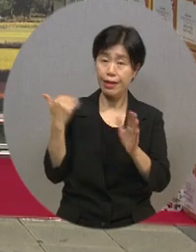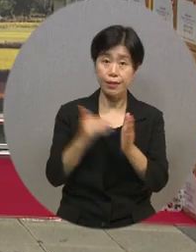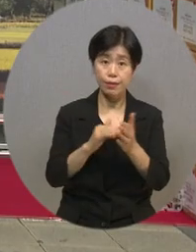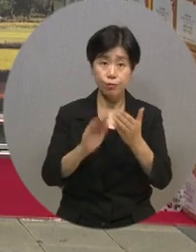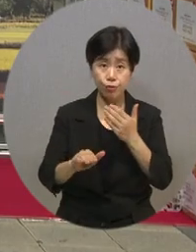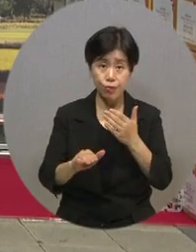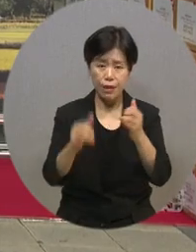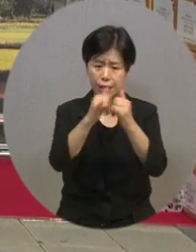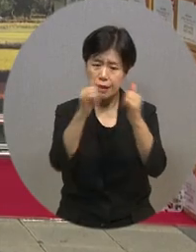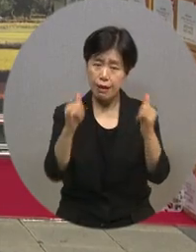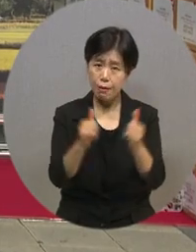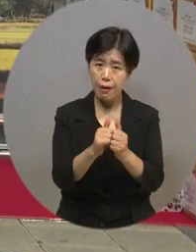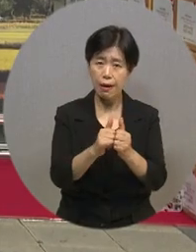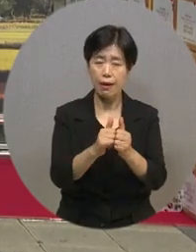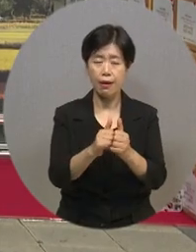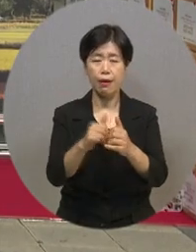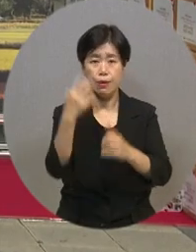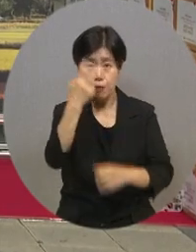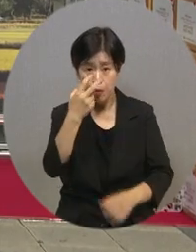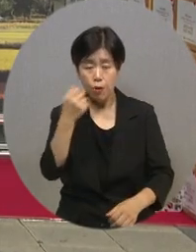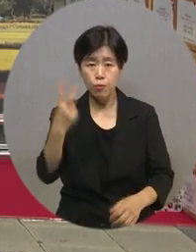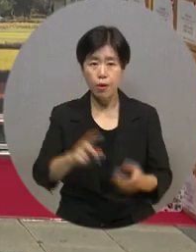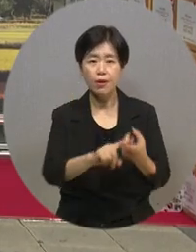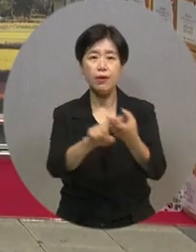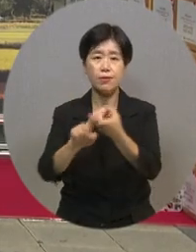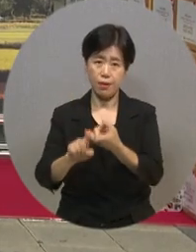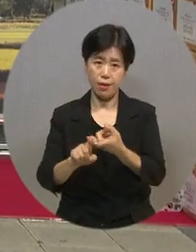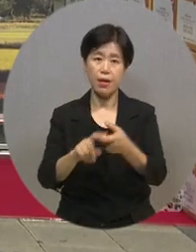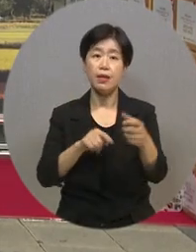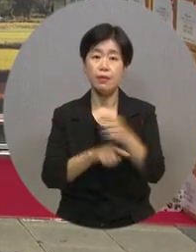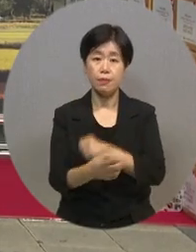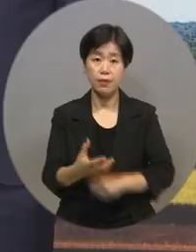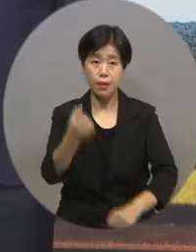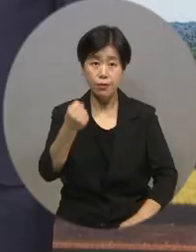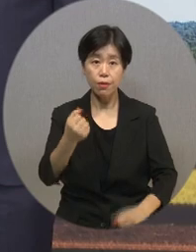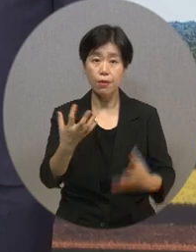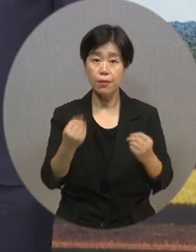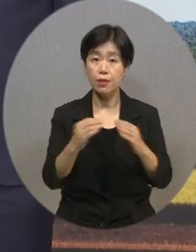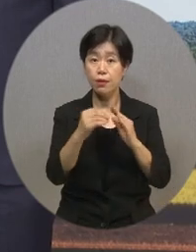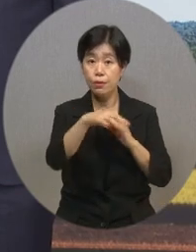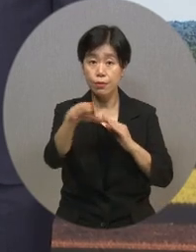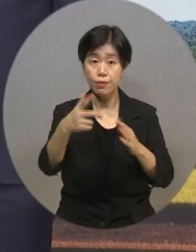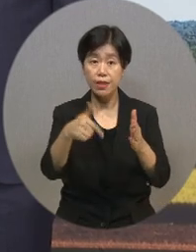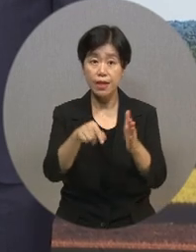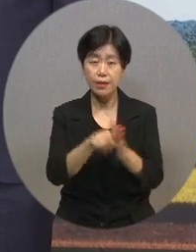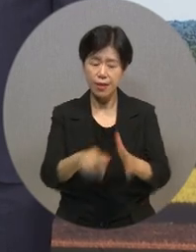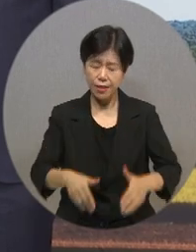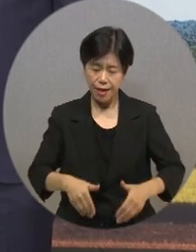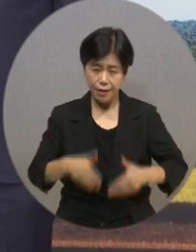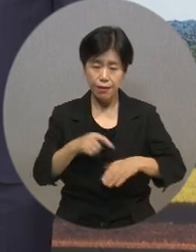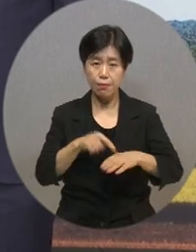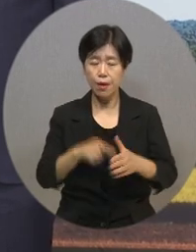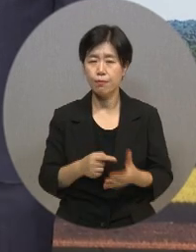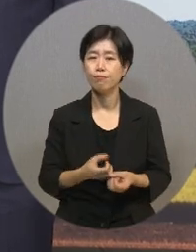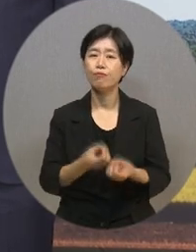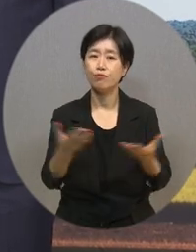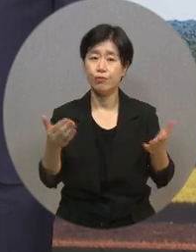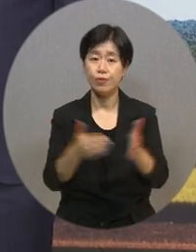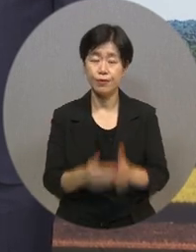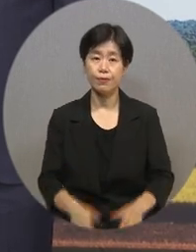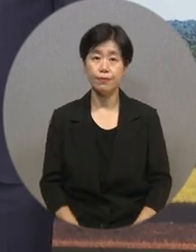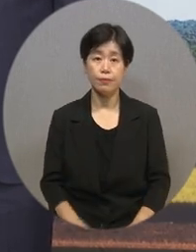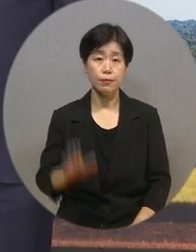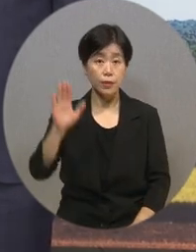중요해진 사회적 돌봄과 연대의 의미를 되새기며 많은 이웃에게 따뜻한 추석을 선사하는 계기가 된 만큼